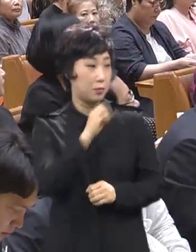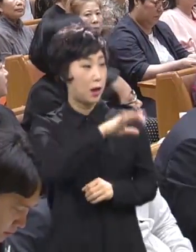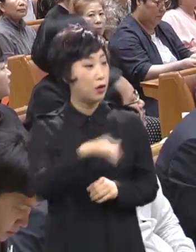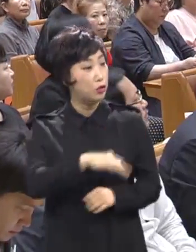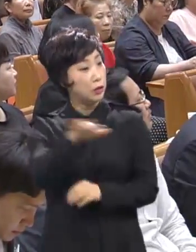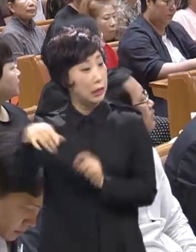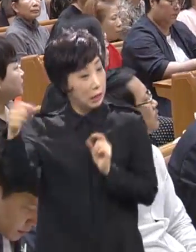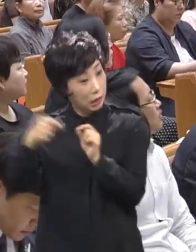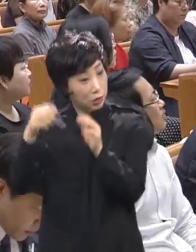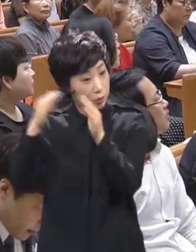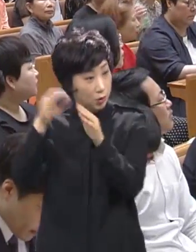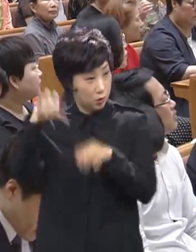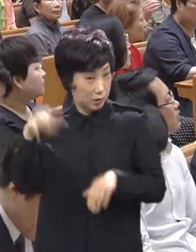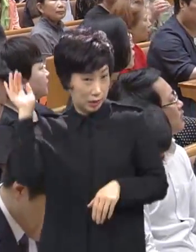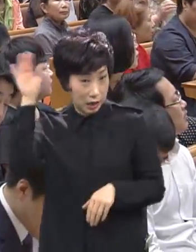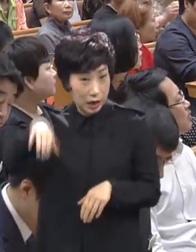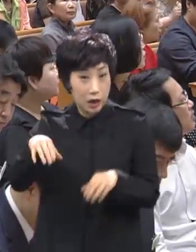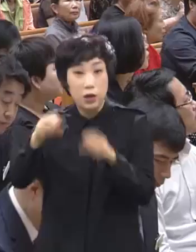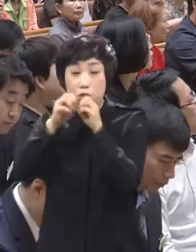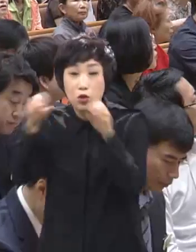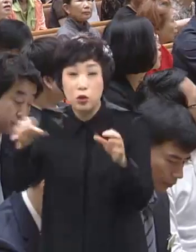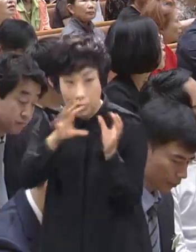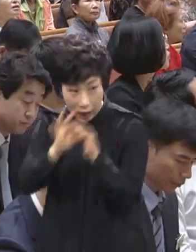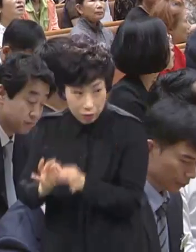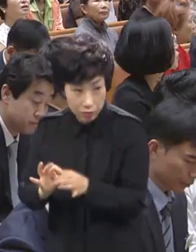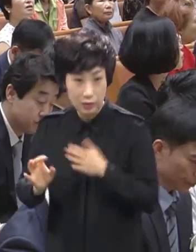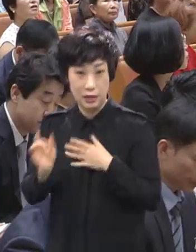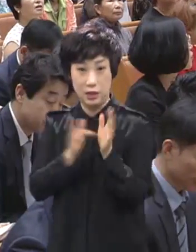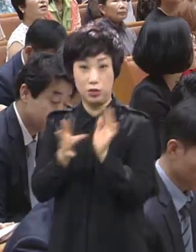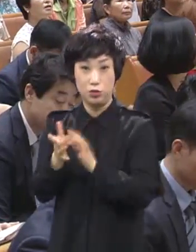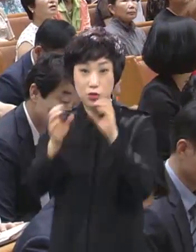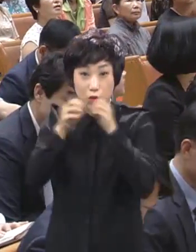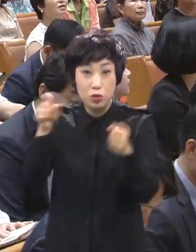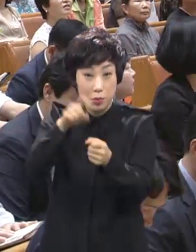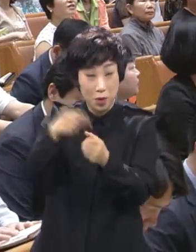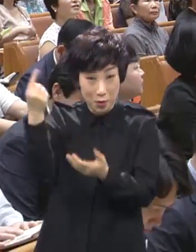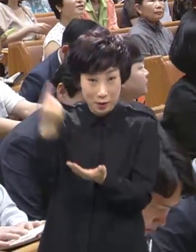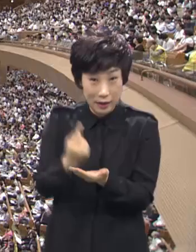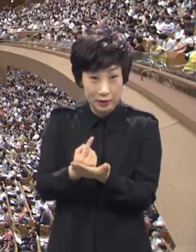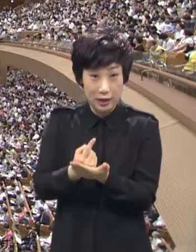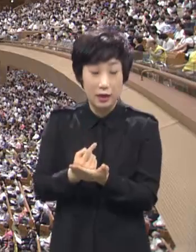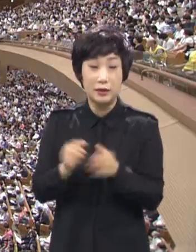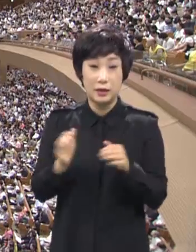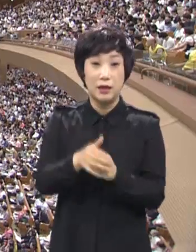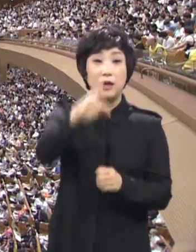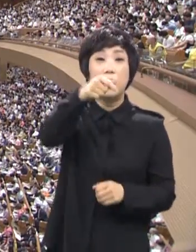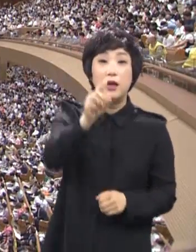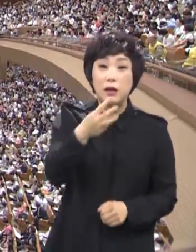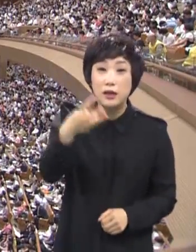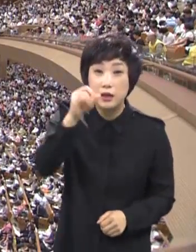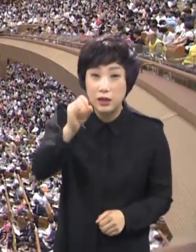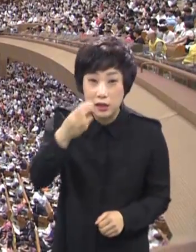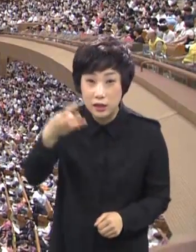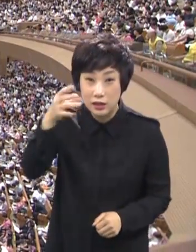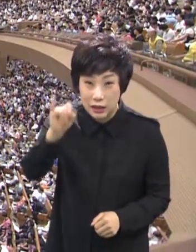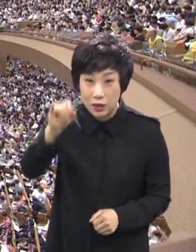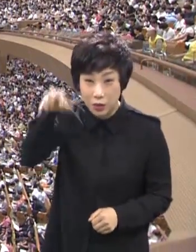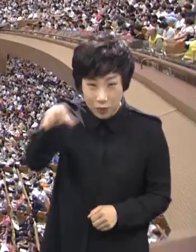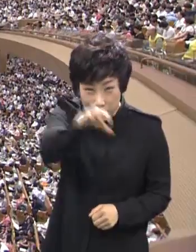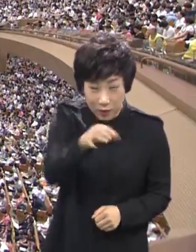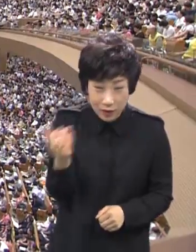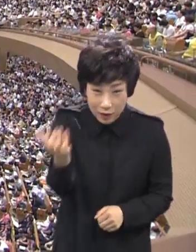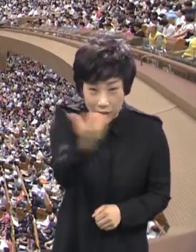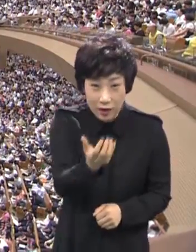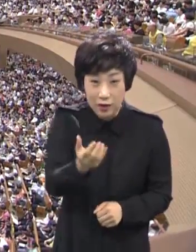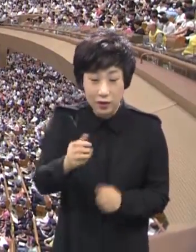마을들로 가자. 거기서도 전도하리니 내가 이를 위하여 왔노라 하시고 이에 온 갈릴리에 다니시며 저희 여러 회당에서